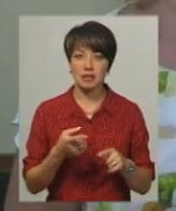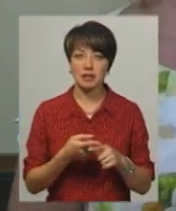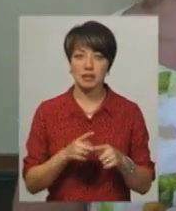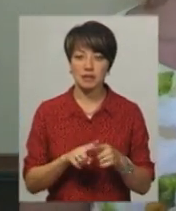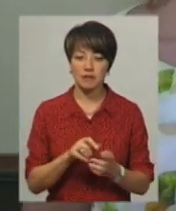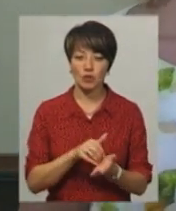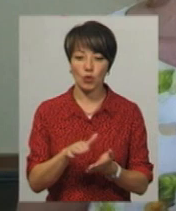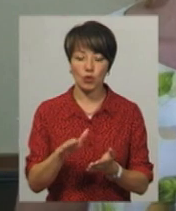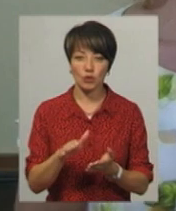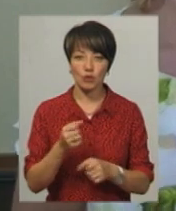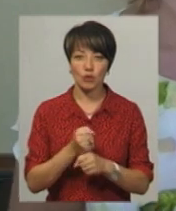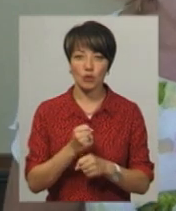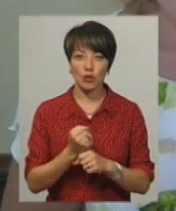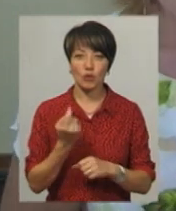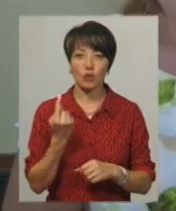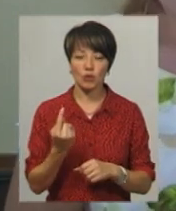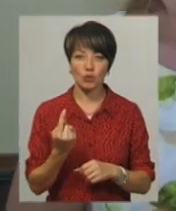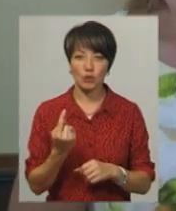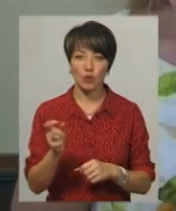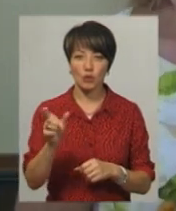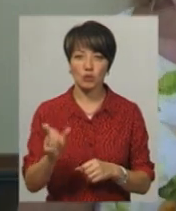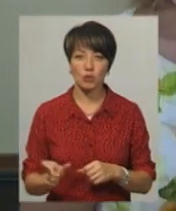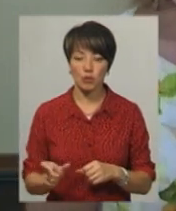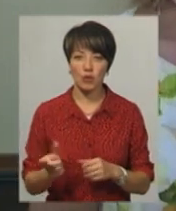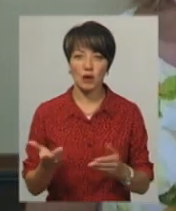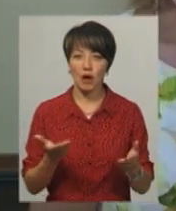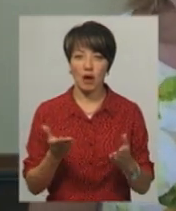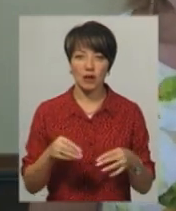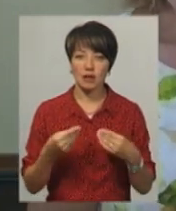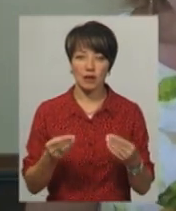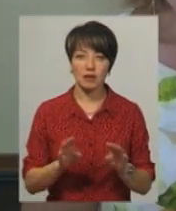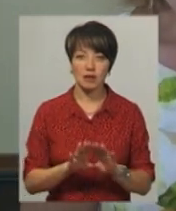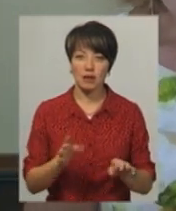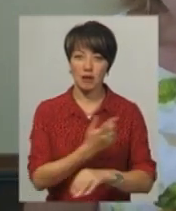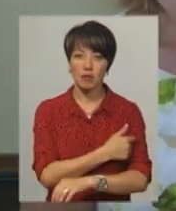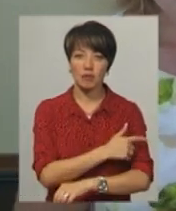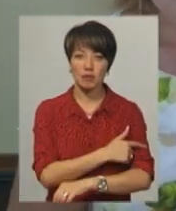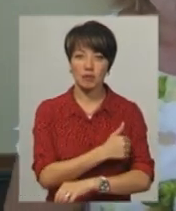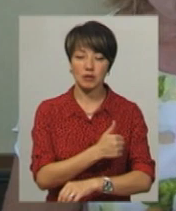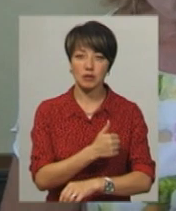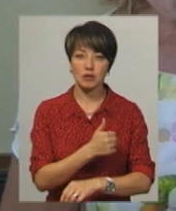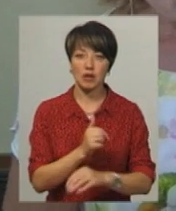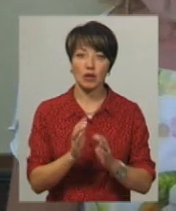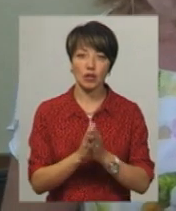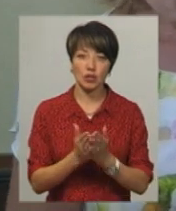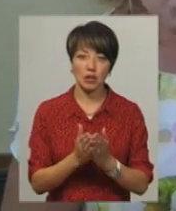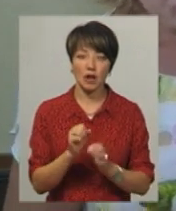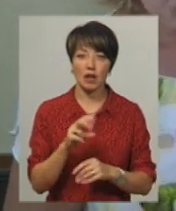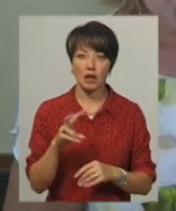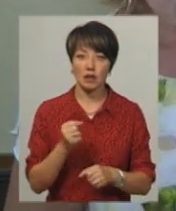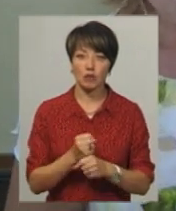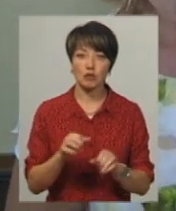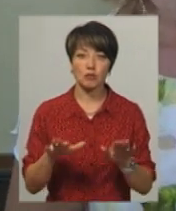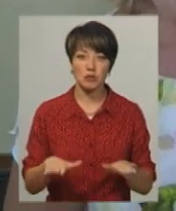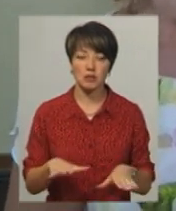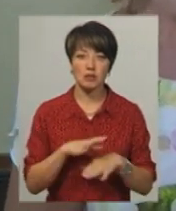відсторонено від роботи одну особу, яка не надала відсутня була медична книжка, але на робочому